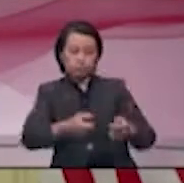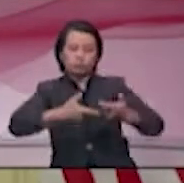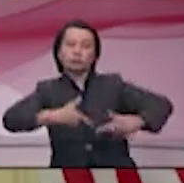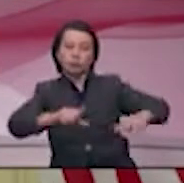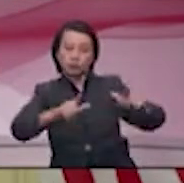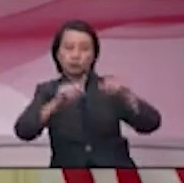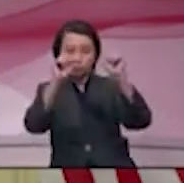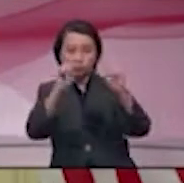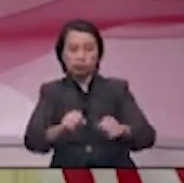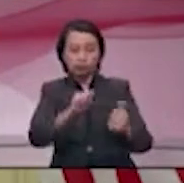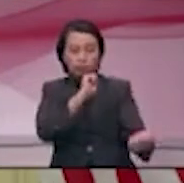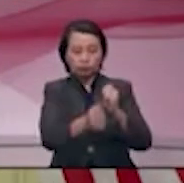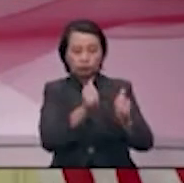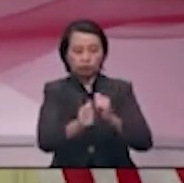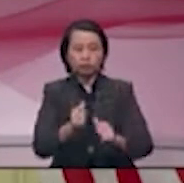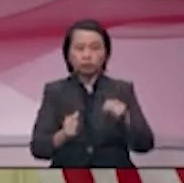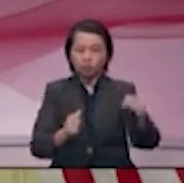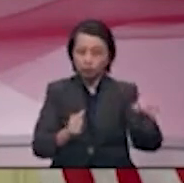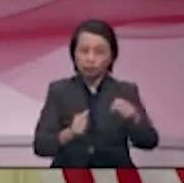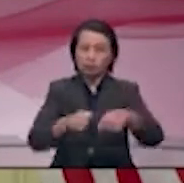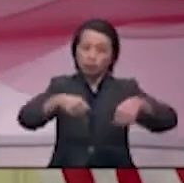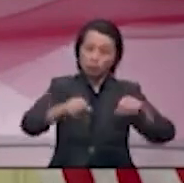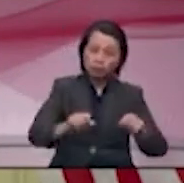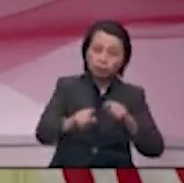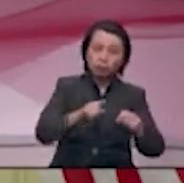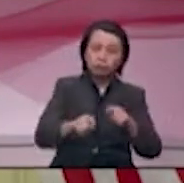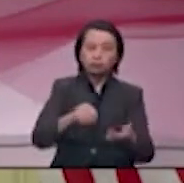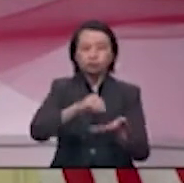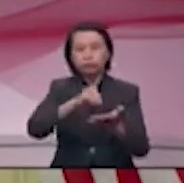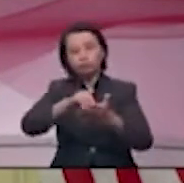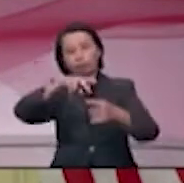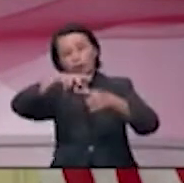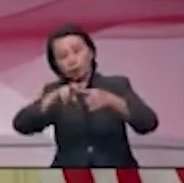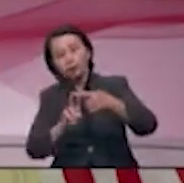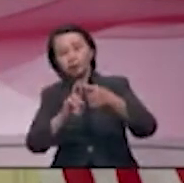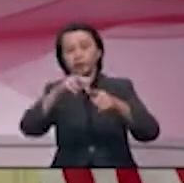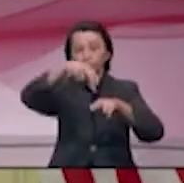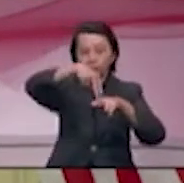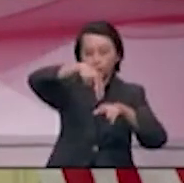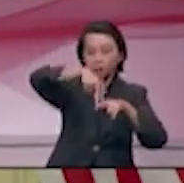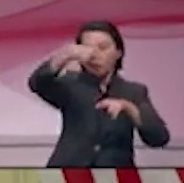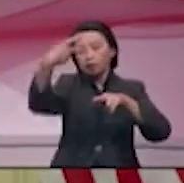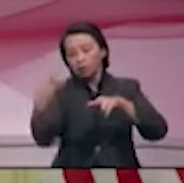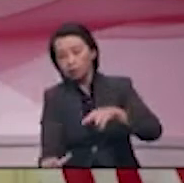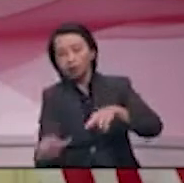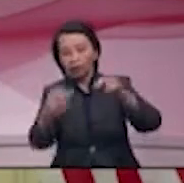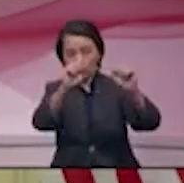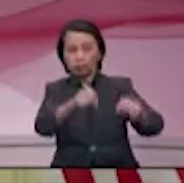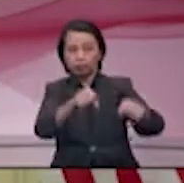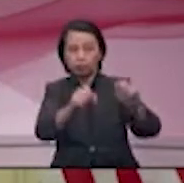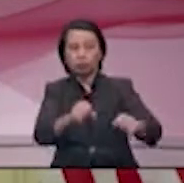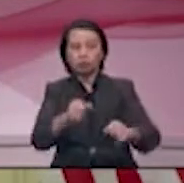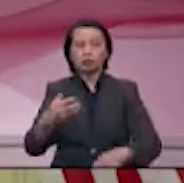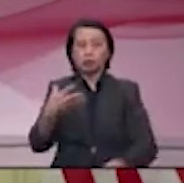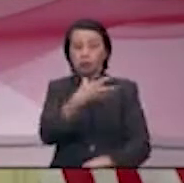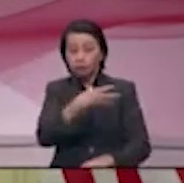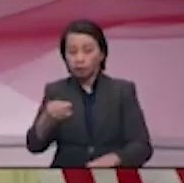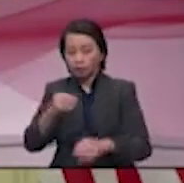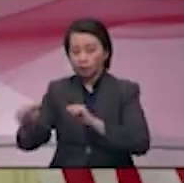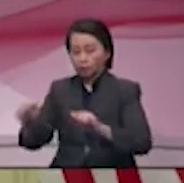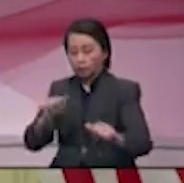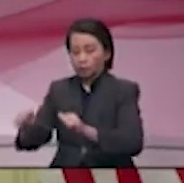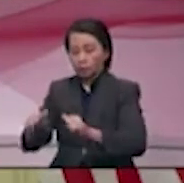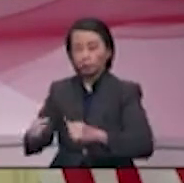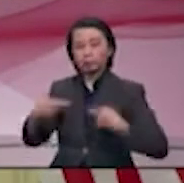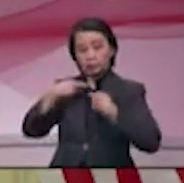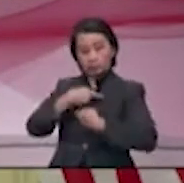pertandingan suka-suka Dede mereka loh aktiviti sukan dan